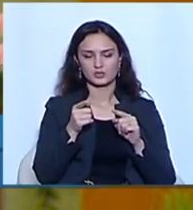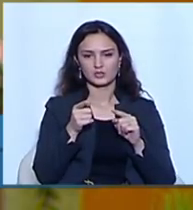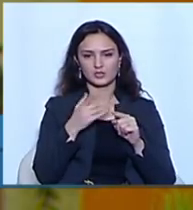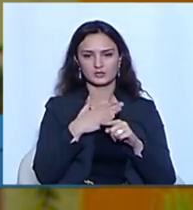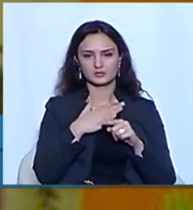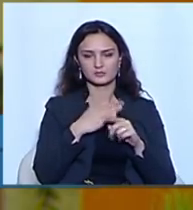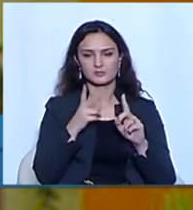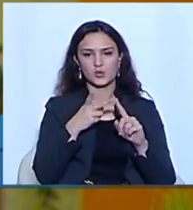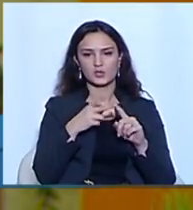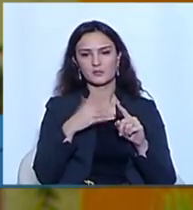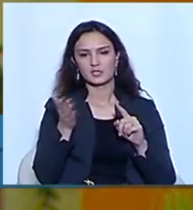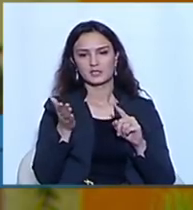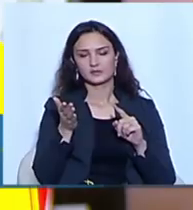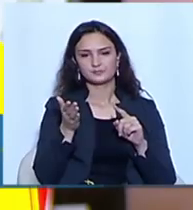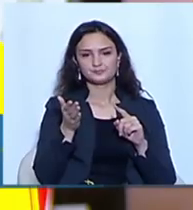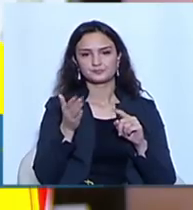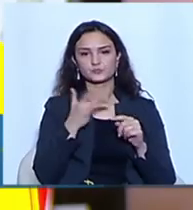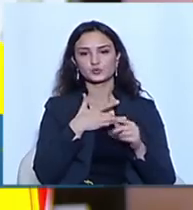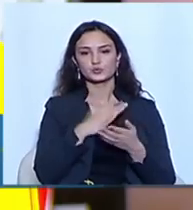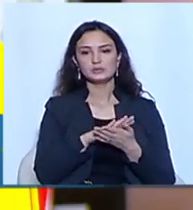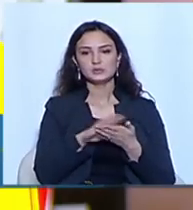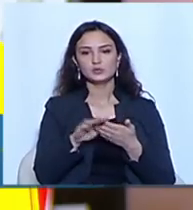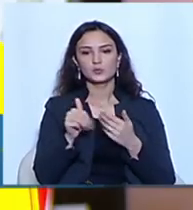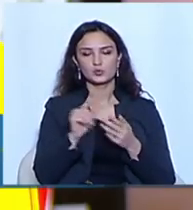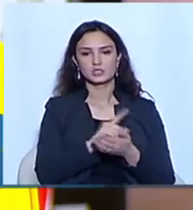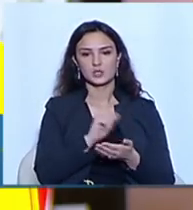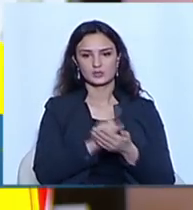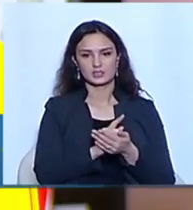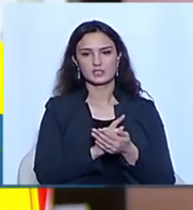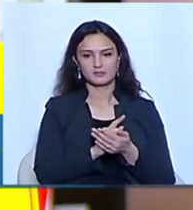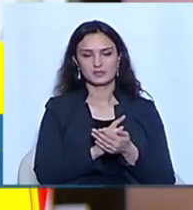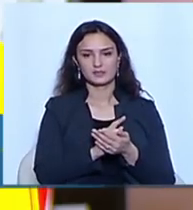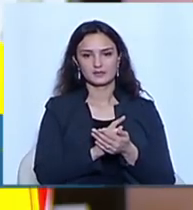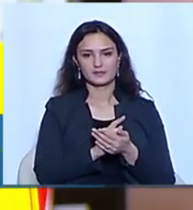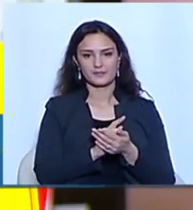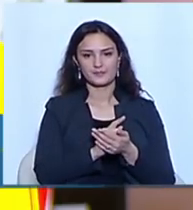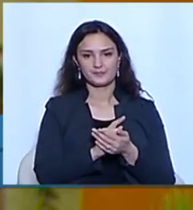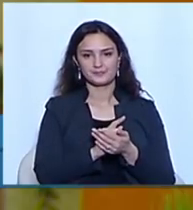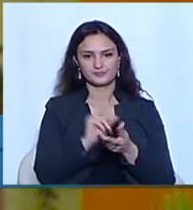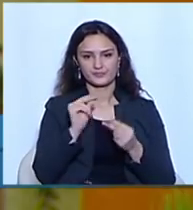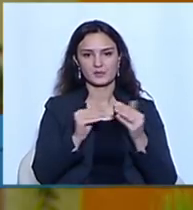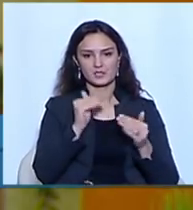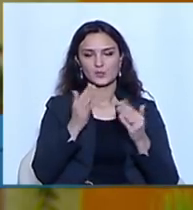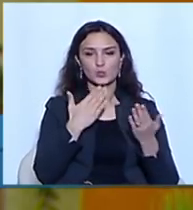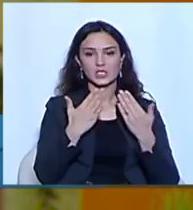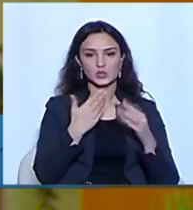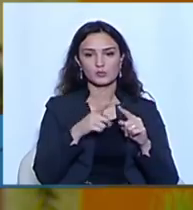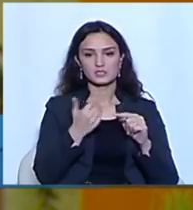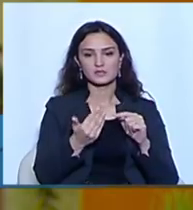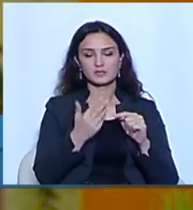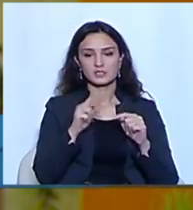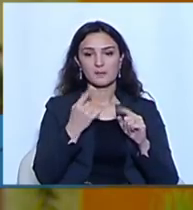გადასვლა. მეორე მხრივ გულწრფელობა როგორც აუცილებელი წინაპირობა იმისათვის რომ შედგეს წარმატებული ურთიერთობა